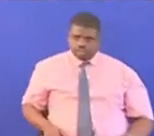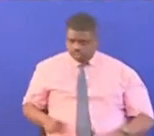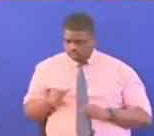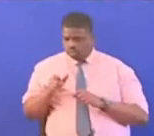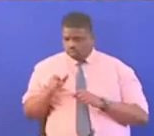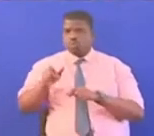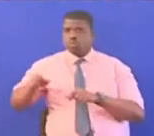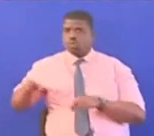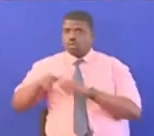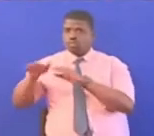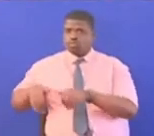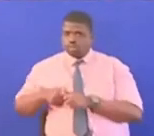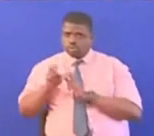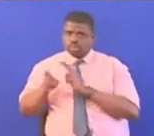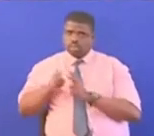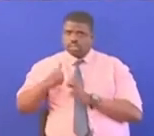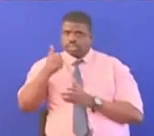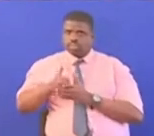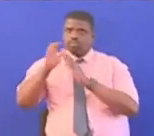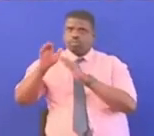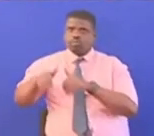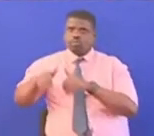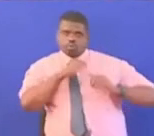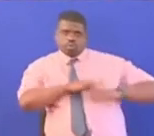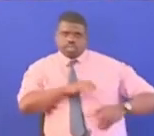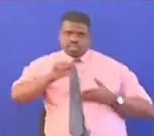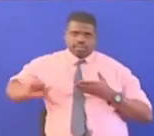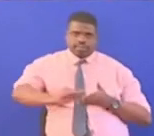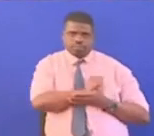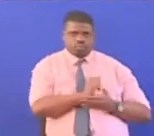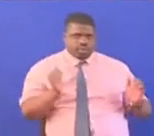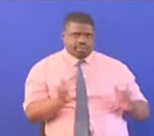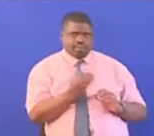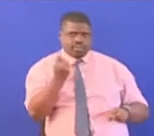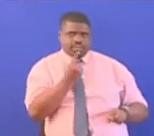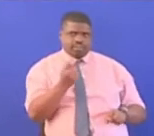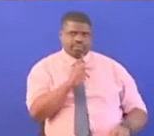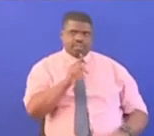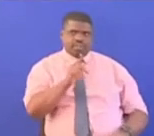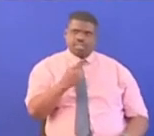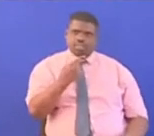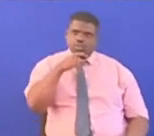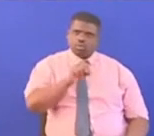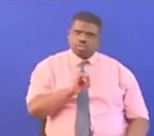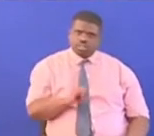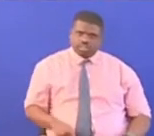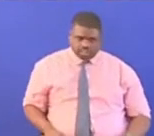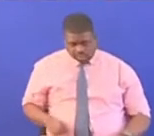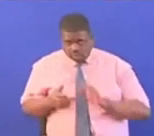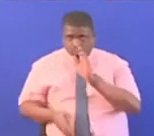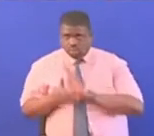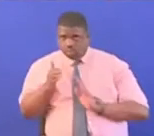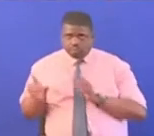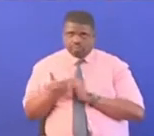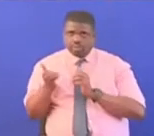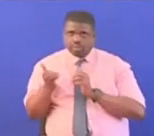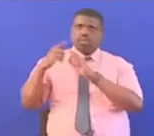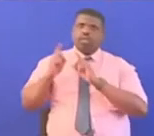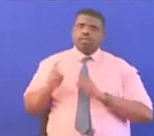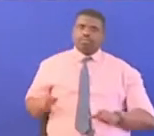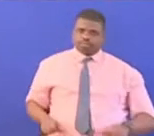bunge walikuwa wakijadili azimio la bunge la kuridhia kufutwa kwa hifadhi ya taifa ya Kigosi ili kuanzishwa kwa hifadhi ya msitu